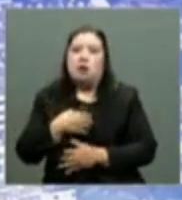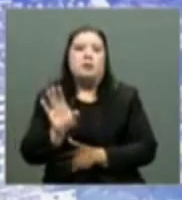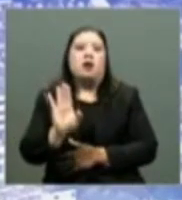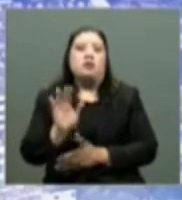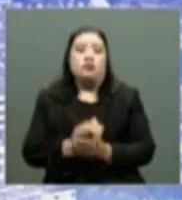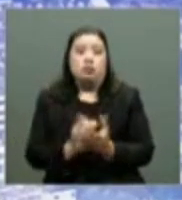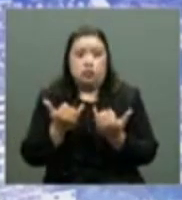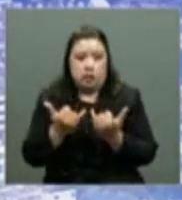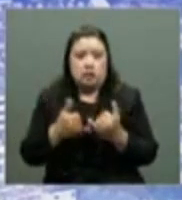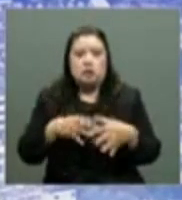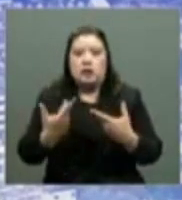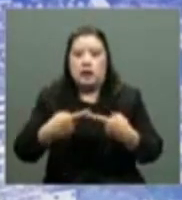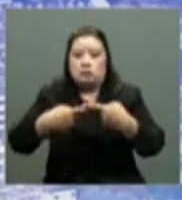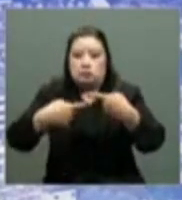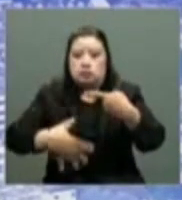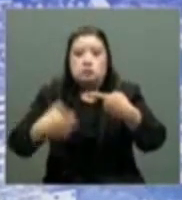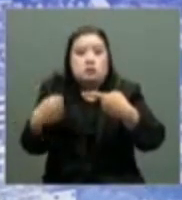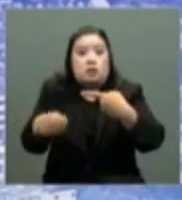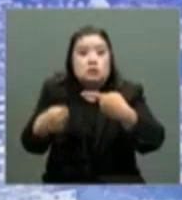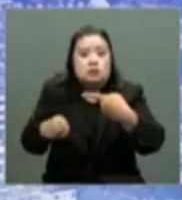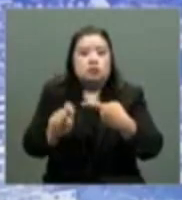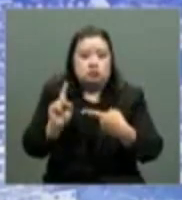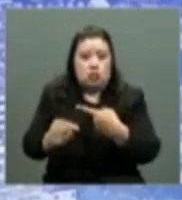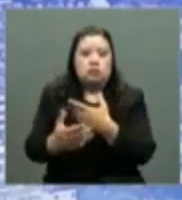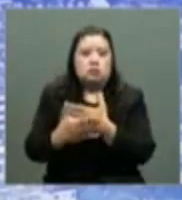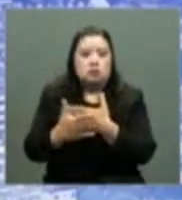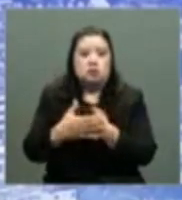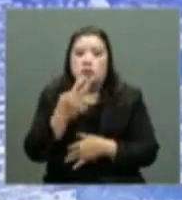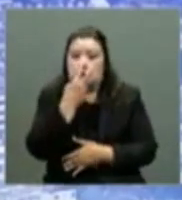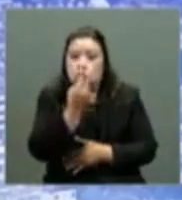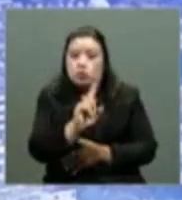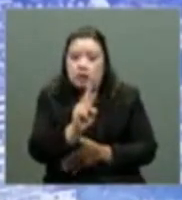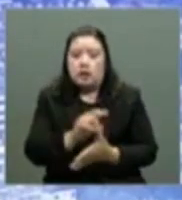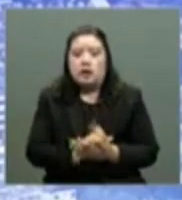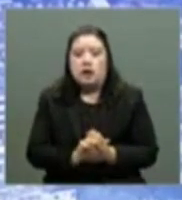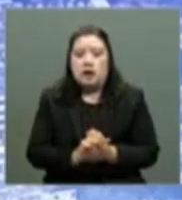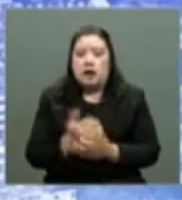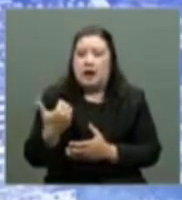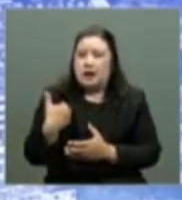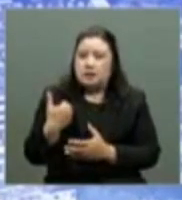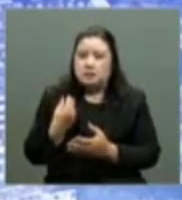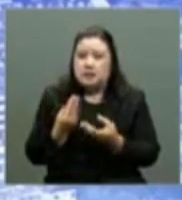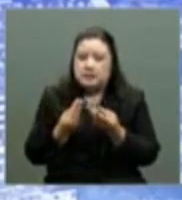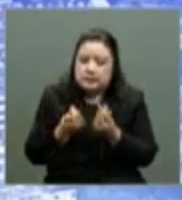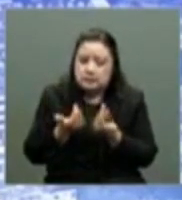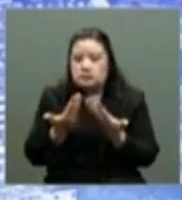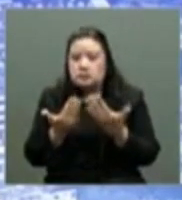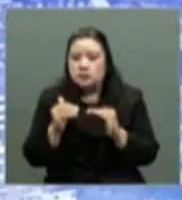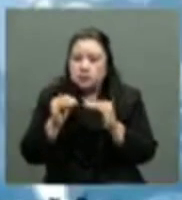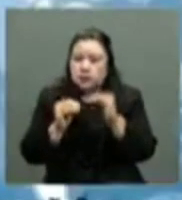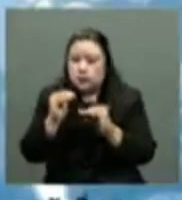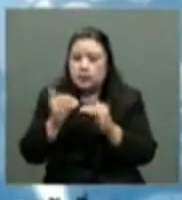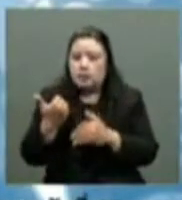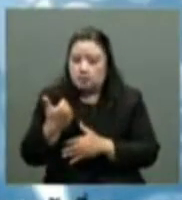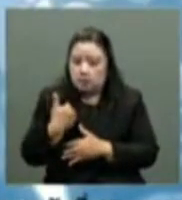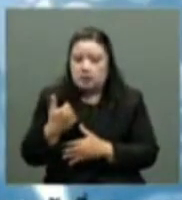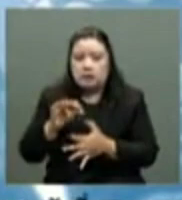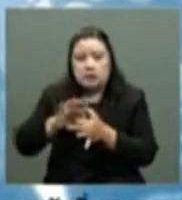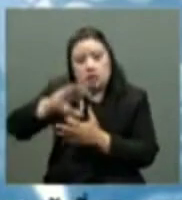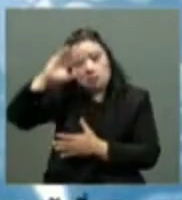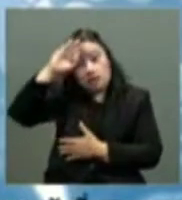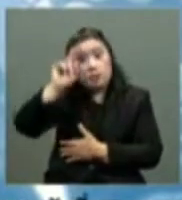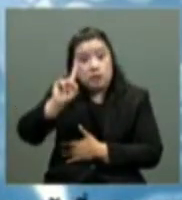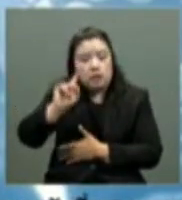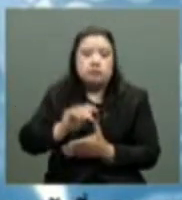10อันดับของจังหวัดที่จะต้องไปดูเพราะว่าอาจจะไม่ตรงกันหรือว่าจะเชื่อมโยงกันกับการเจ็บไข้ได้ป่วยเ